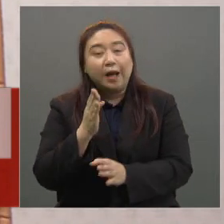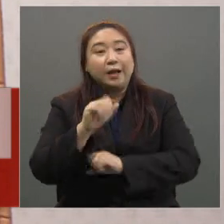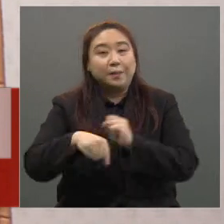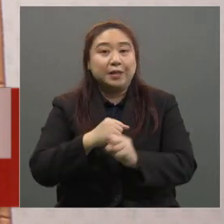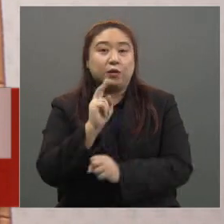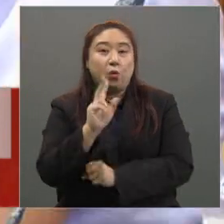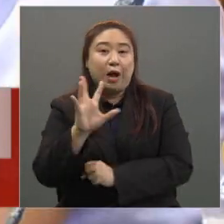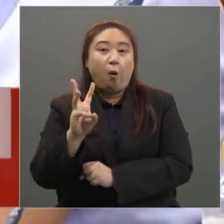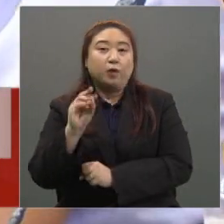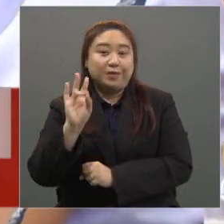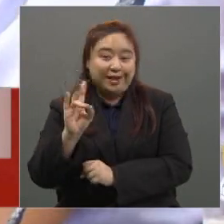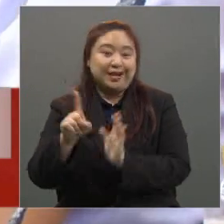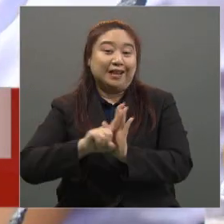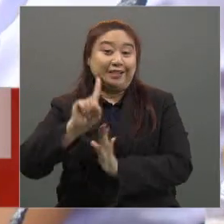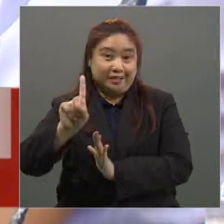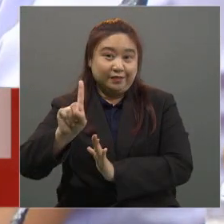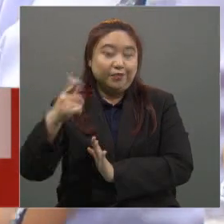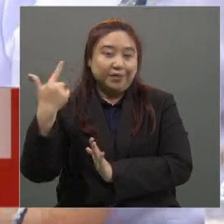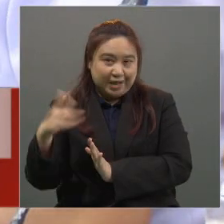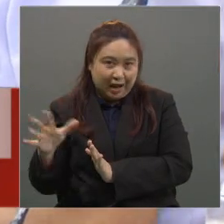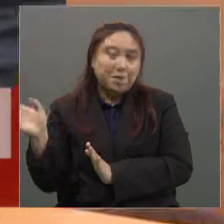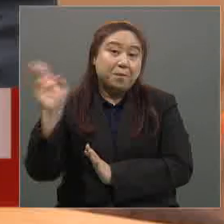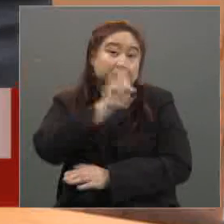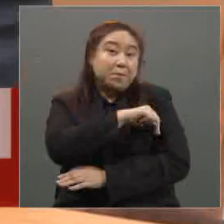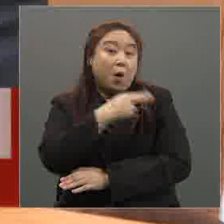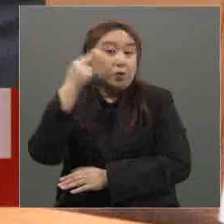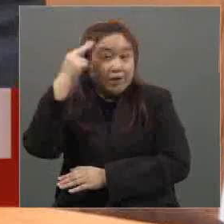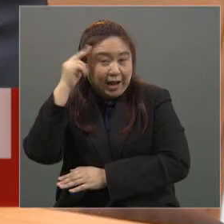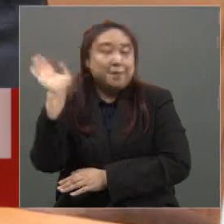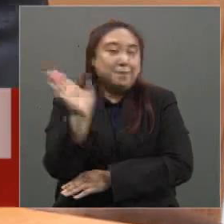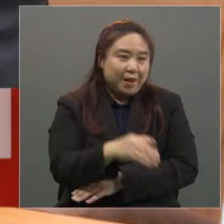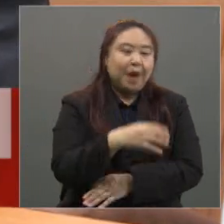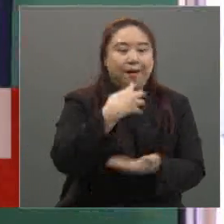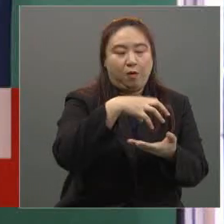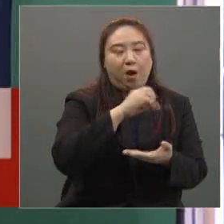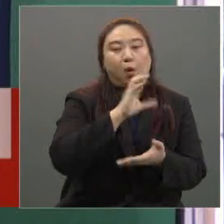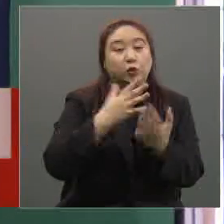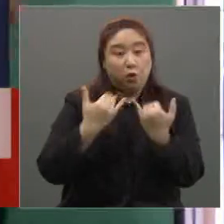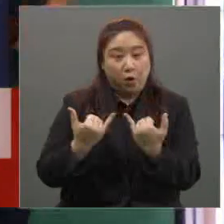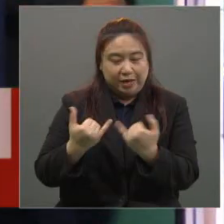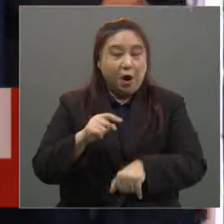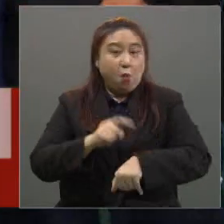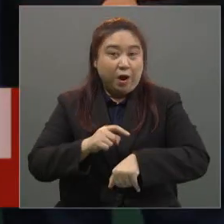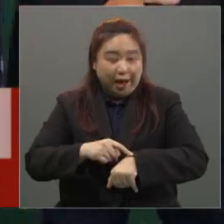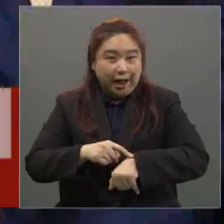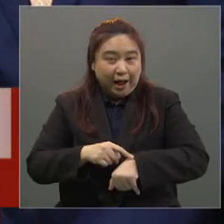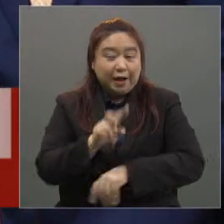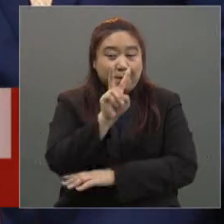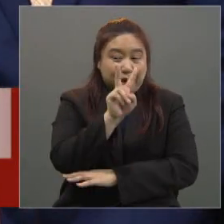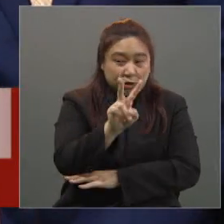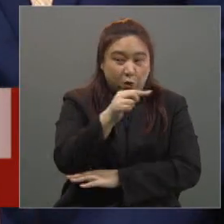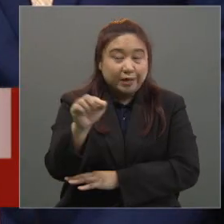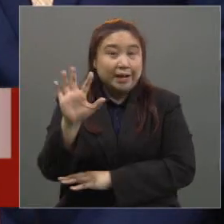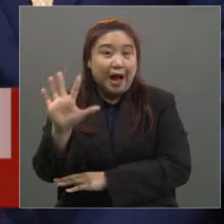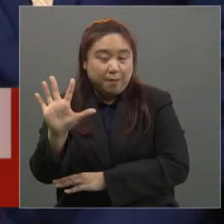แพทย์ชนน่านจะแถลงผลการประชุมครับว่ายังไม่มีมติขยายเวลาในการจำหน่ายเครื่องดื่มแอลกอฮอล์ในช่วง 14น-